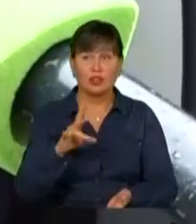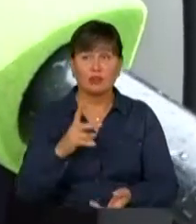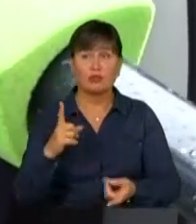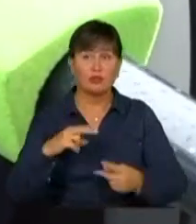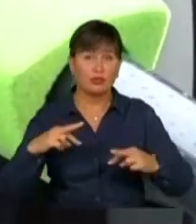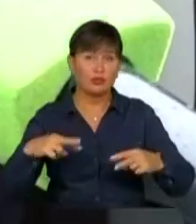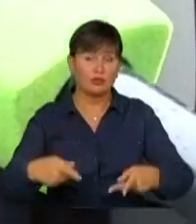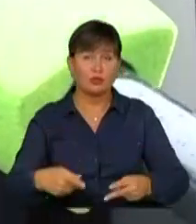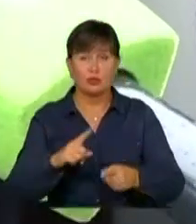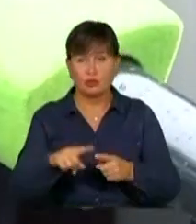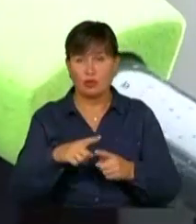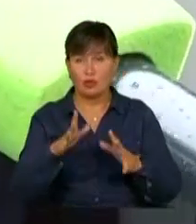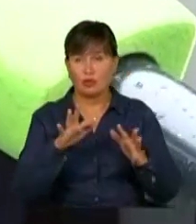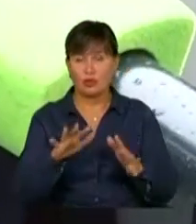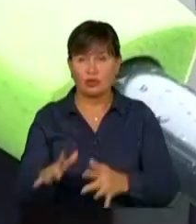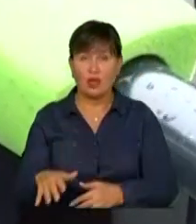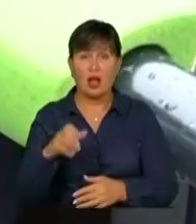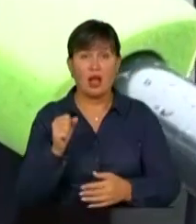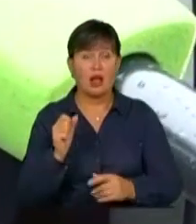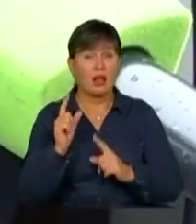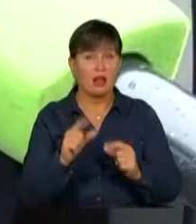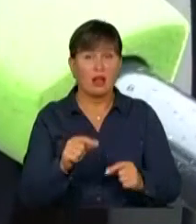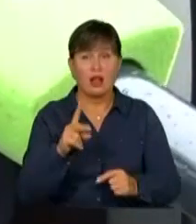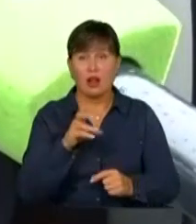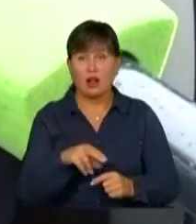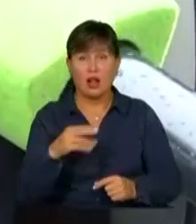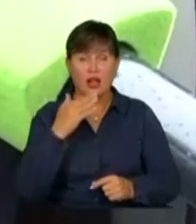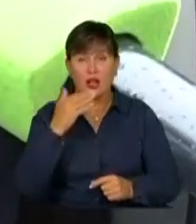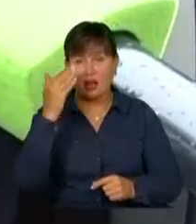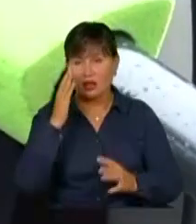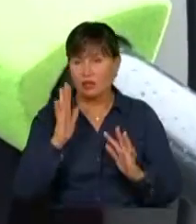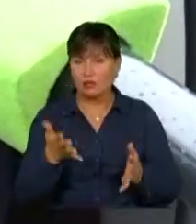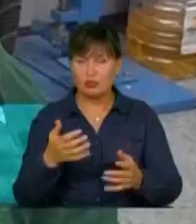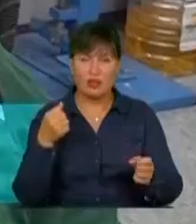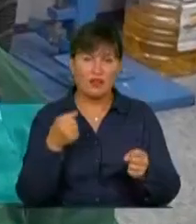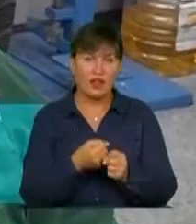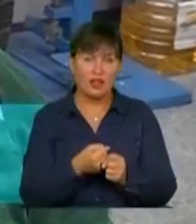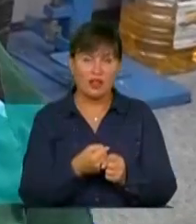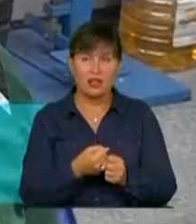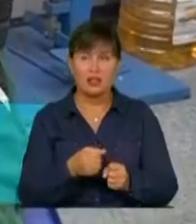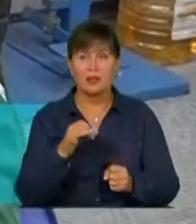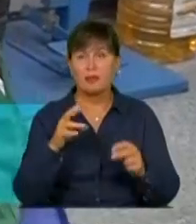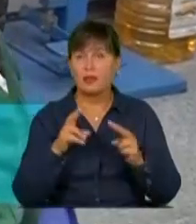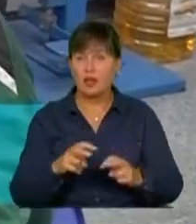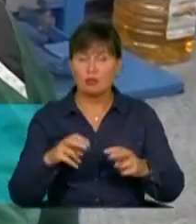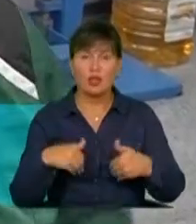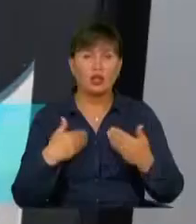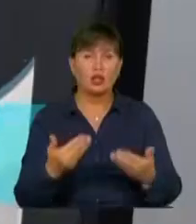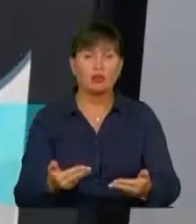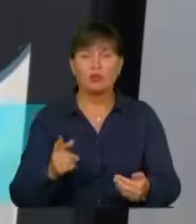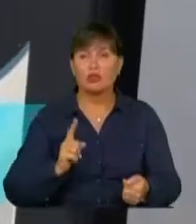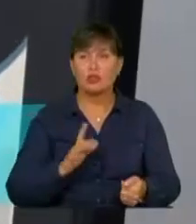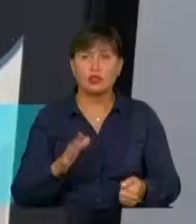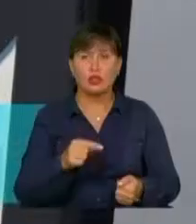заменить шины, ведь скоро выпадет снег. А вот езда по гололеду на летней резине приводит к авариям. Тем временем эксперты рекомендуют не